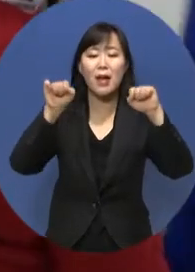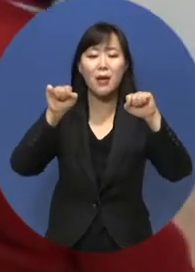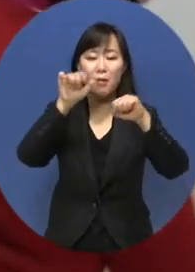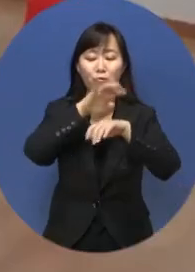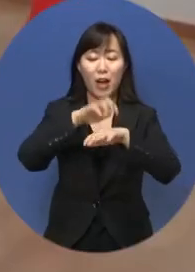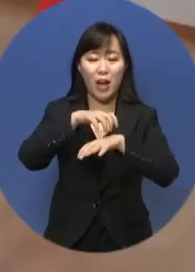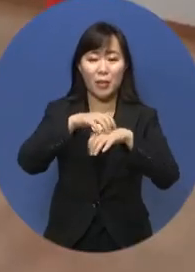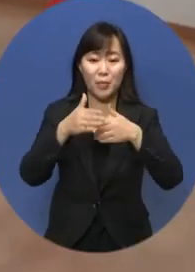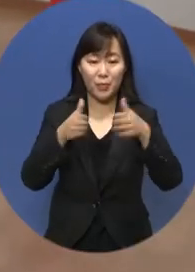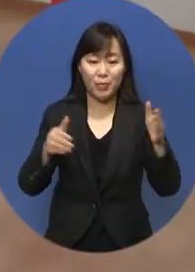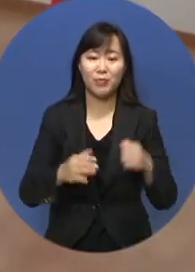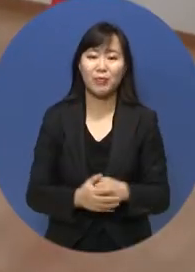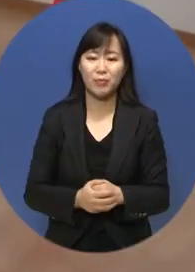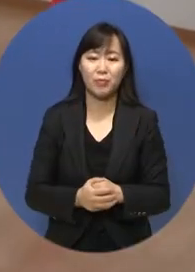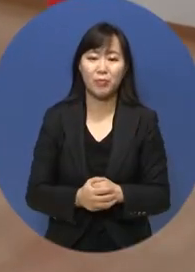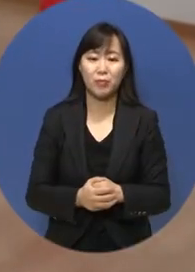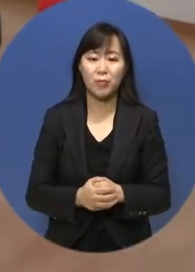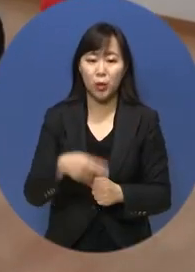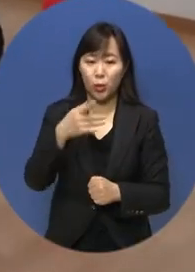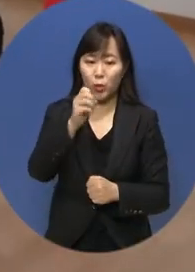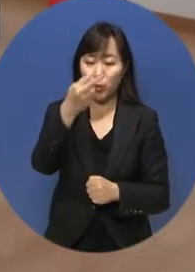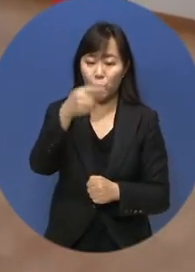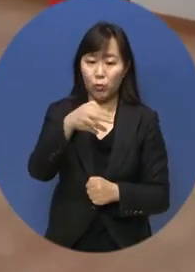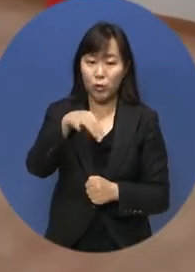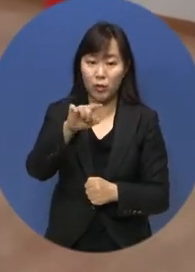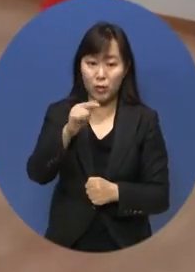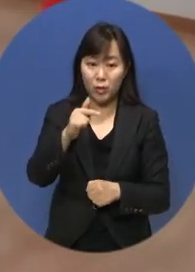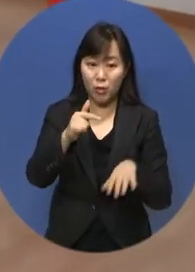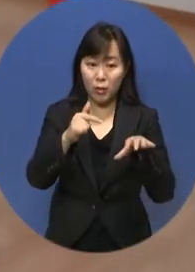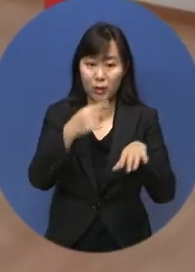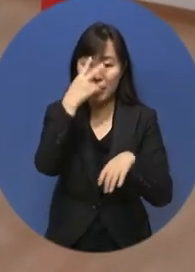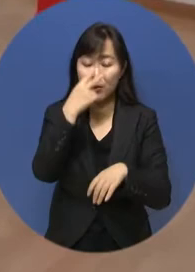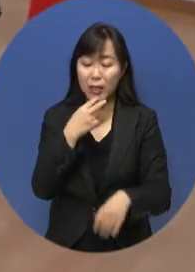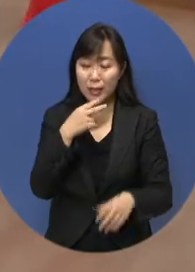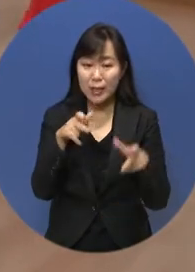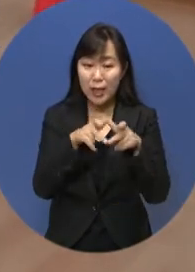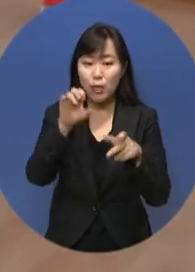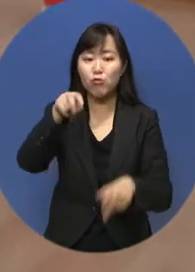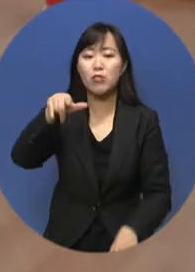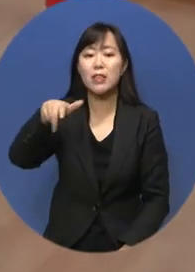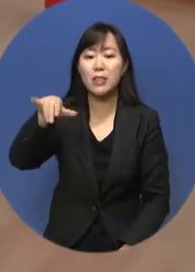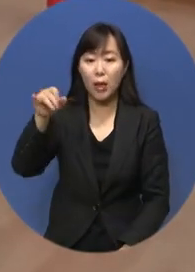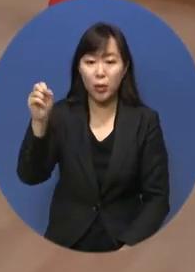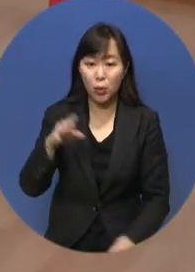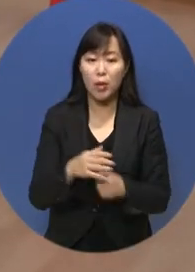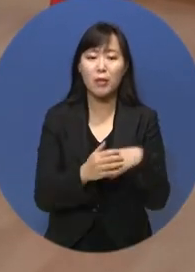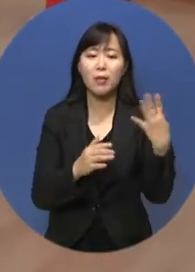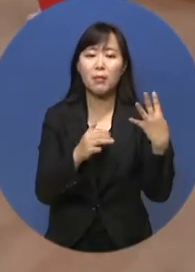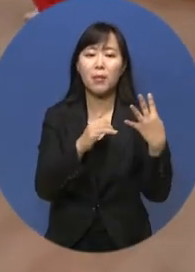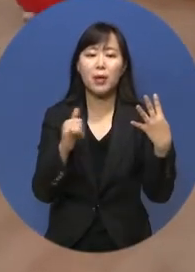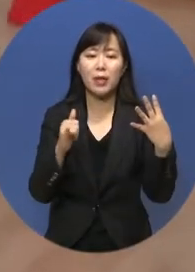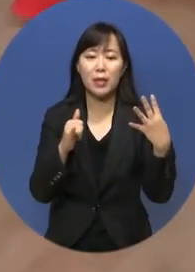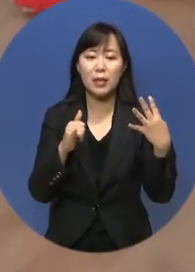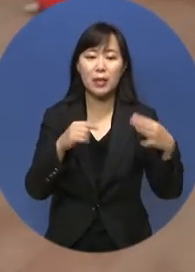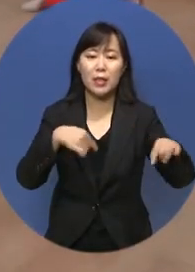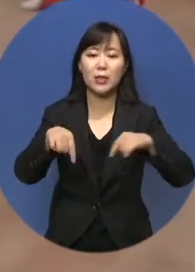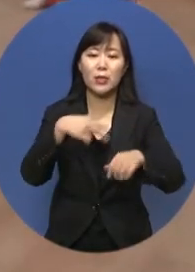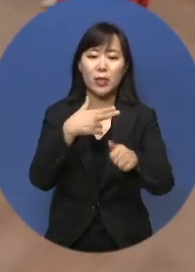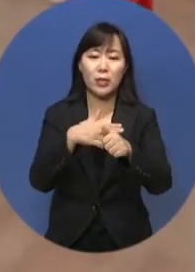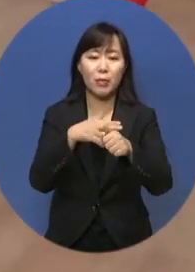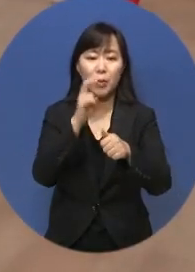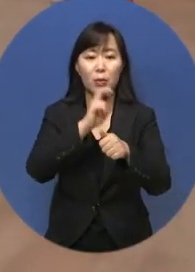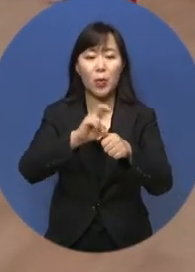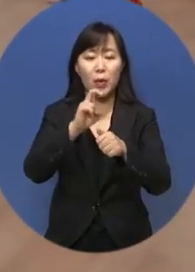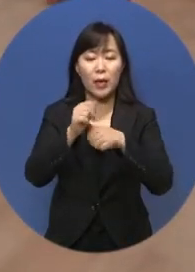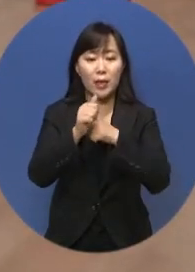교실입니다. 동두천에서 온 유기자 시각장애인과 4명이 지도 선생님 목소리와 음악에